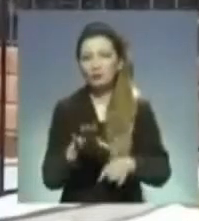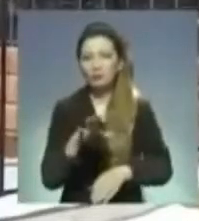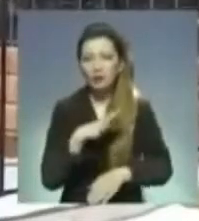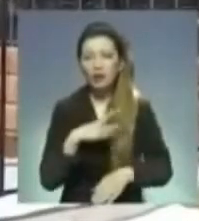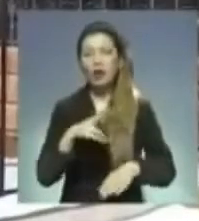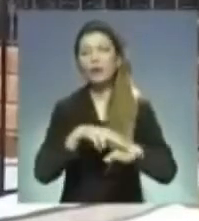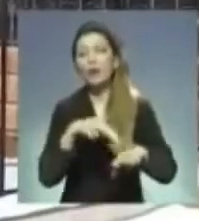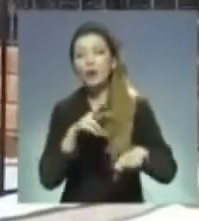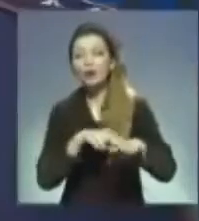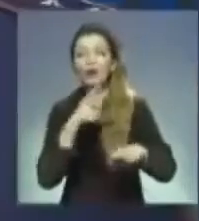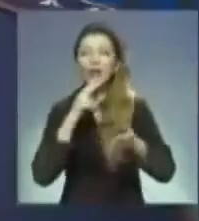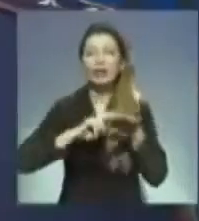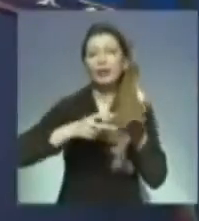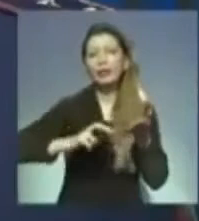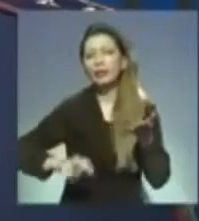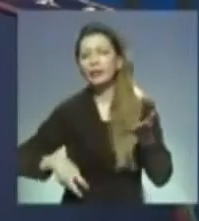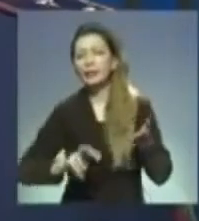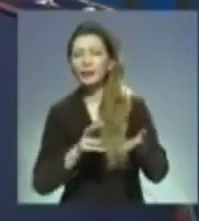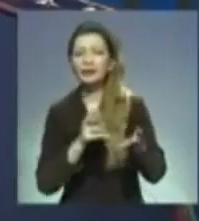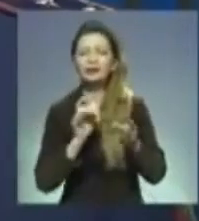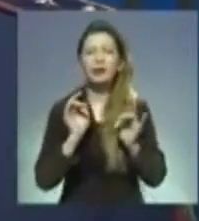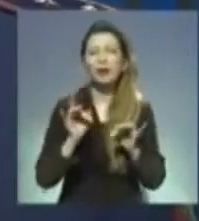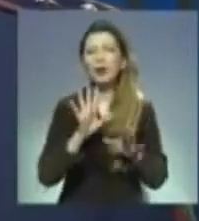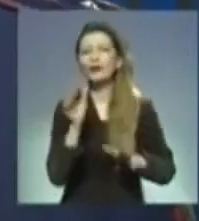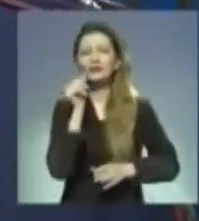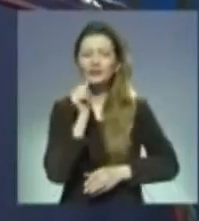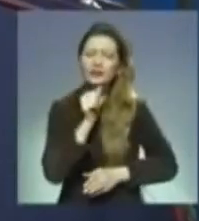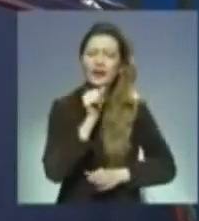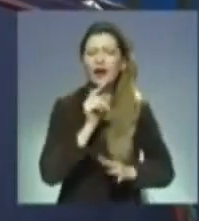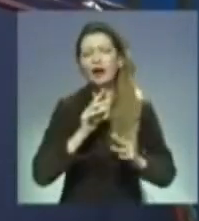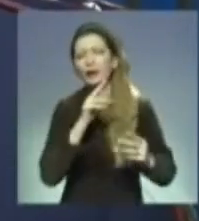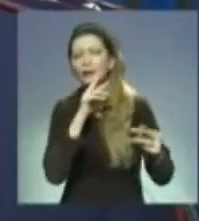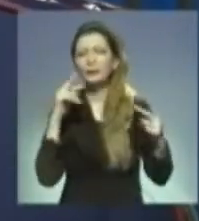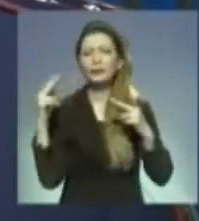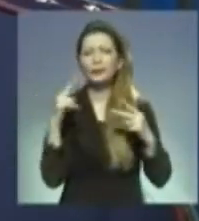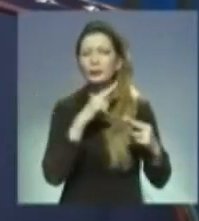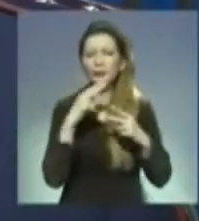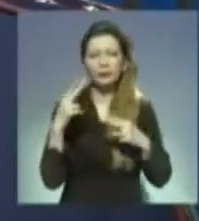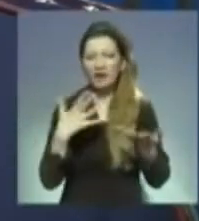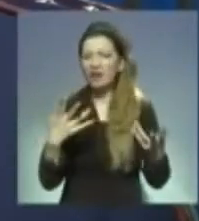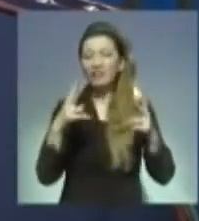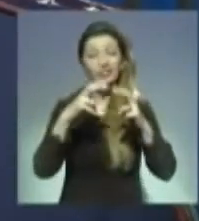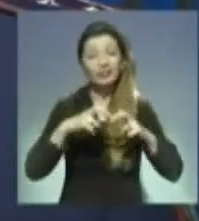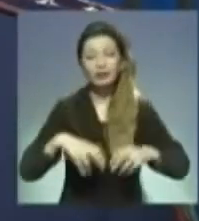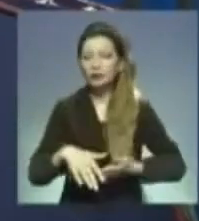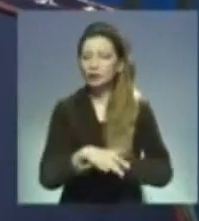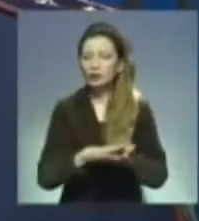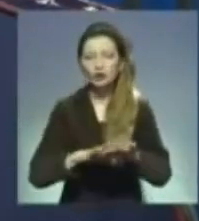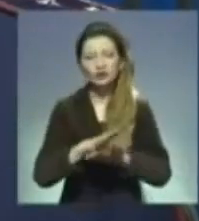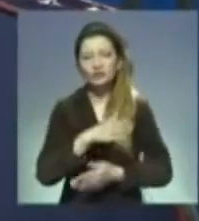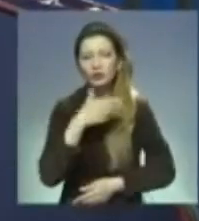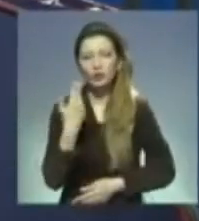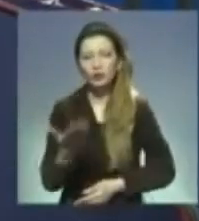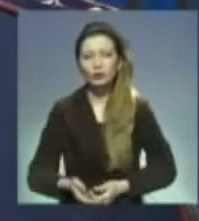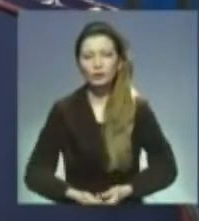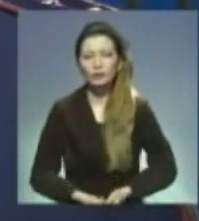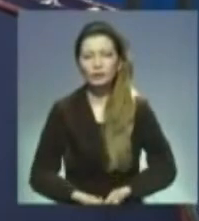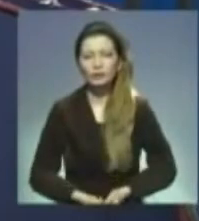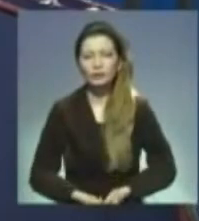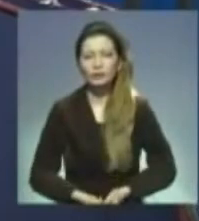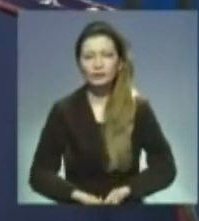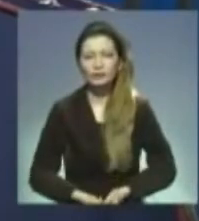полиции долго уходили от комментариев, ссылаясь на тайну следствия. Хотя и следствия никакого уже нет. Установлены